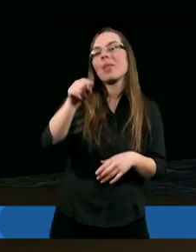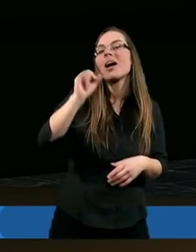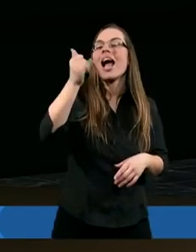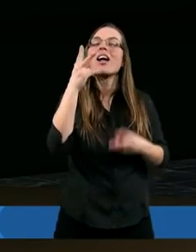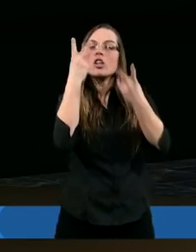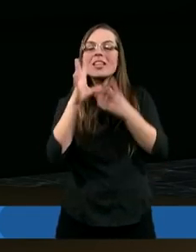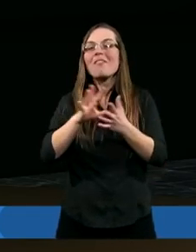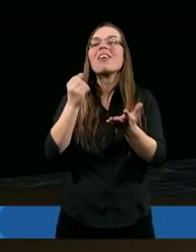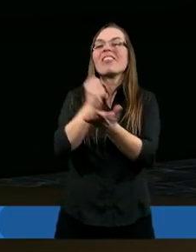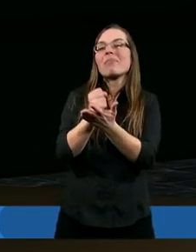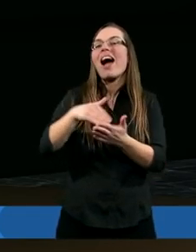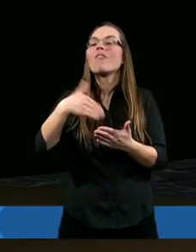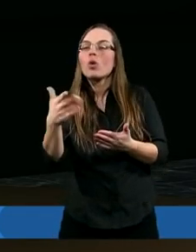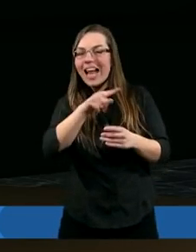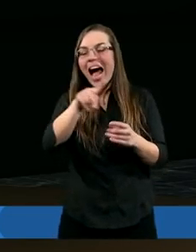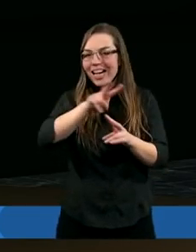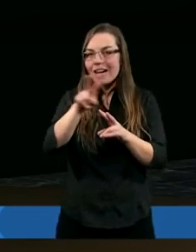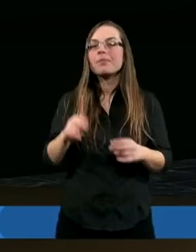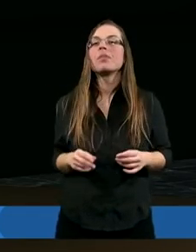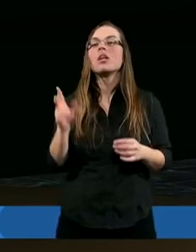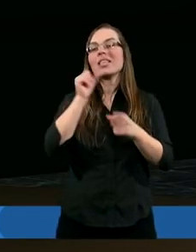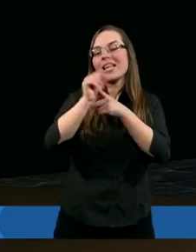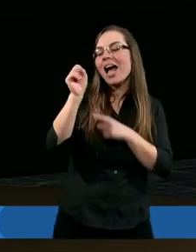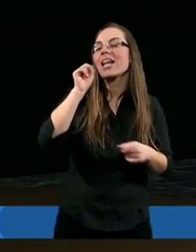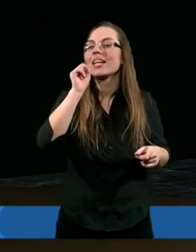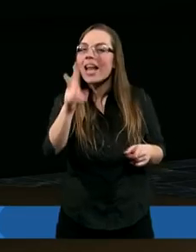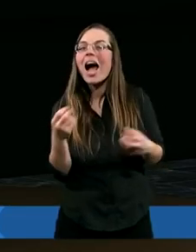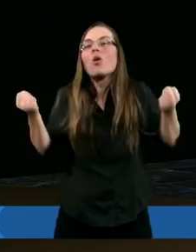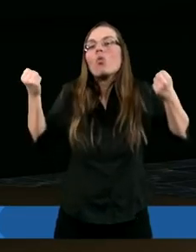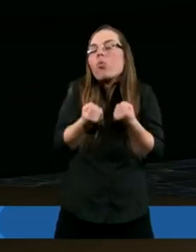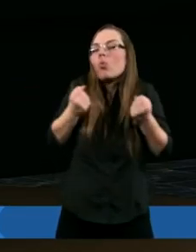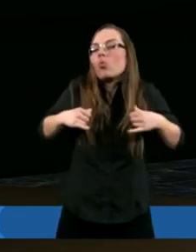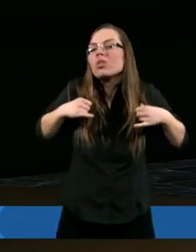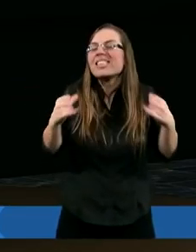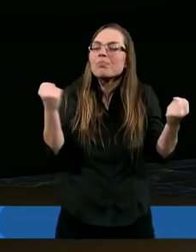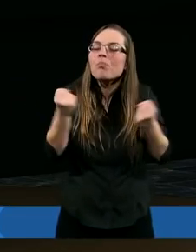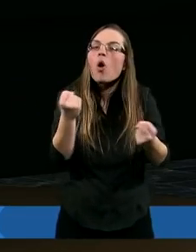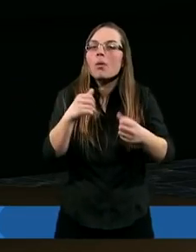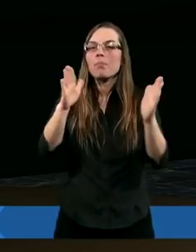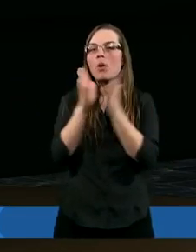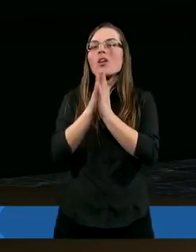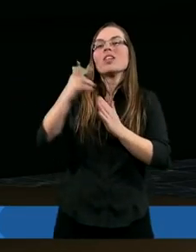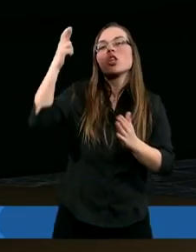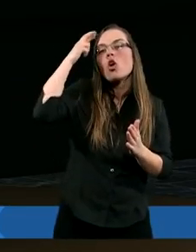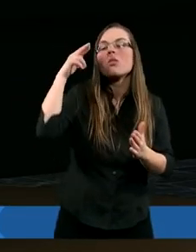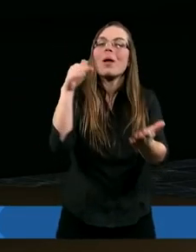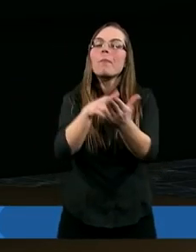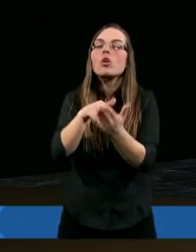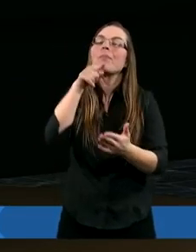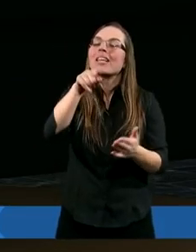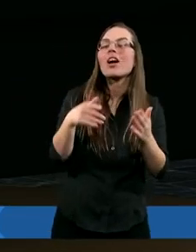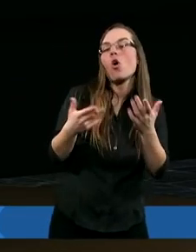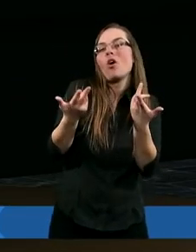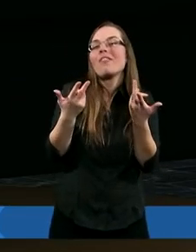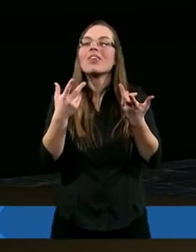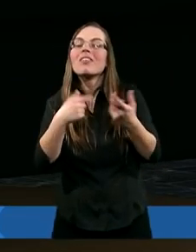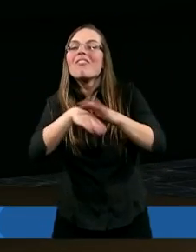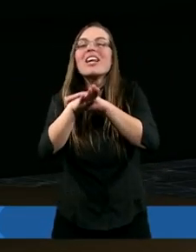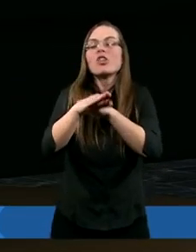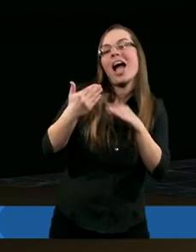jak czytamy sprawozdanie, ich takiej usilnej modlitwy, zrozumienia potrzeby, że wyjścia